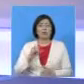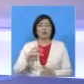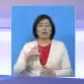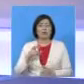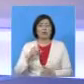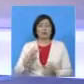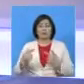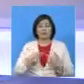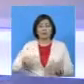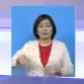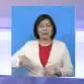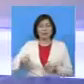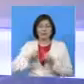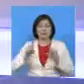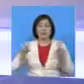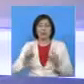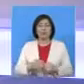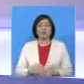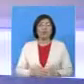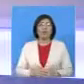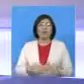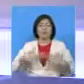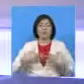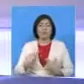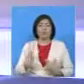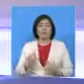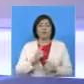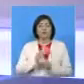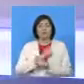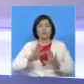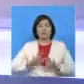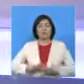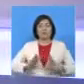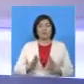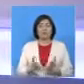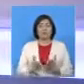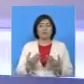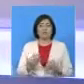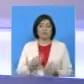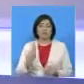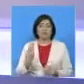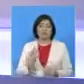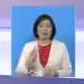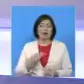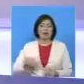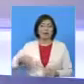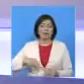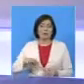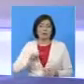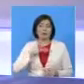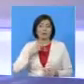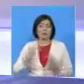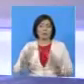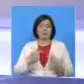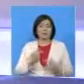директора городских общеобразовательных школ. К сожалению, двое скончались на месте происшествия. Еще два педагога с множественными травмами